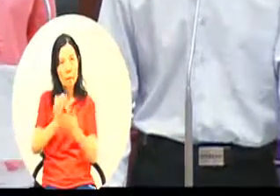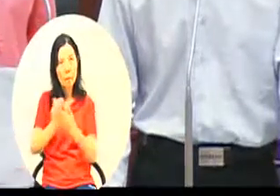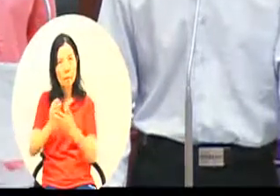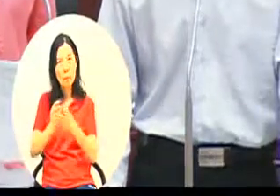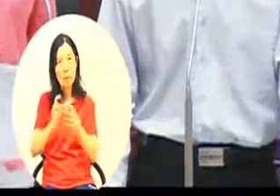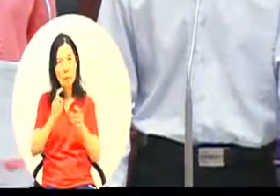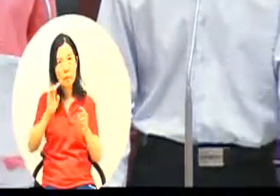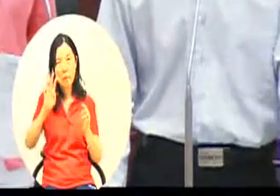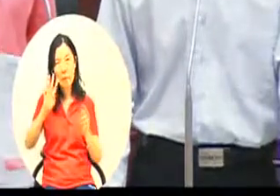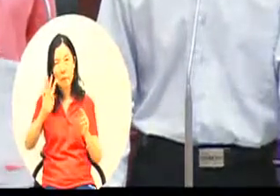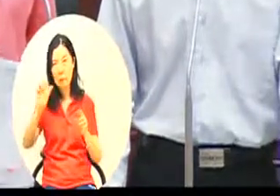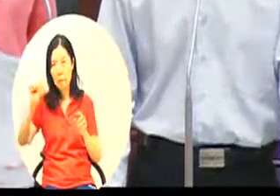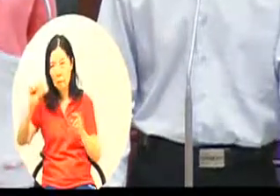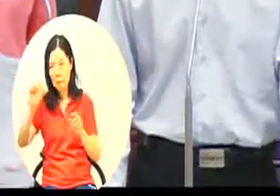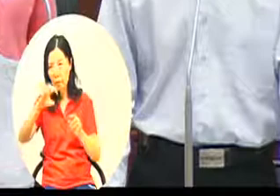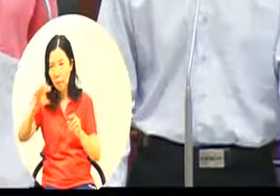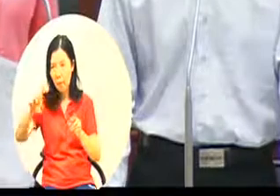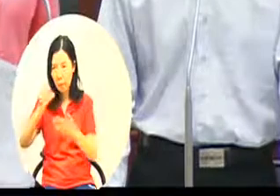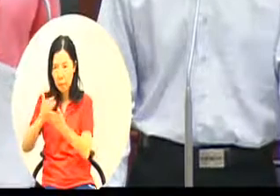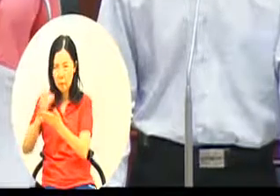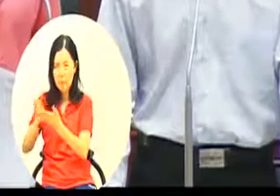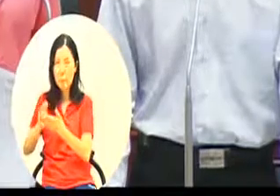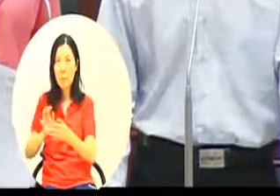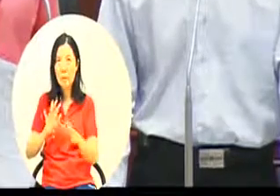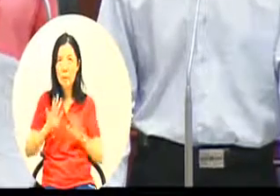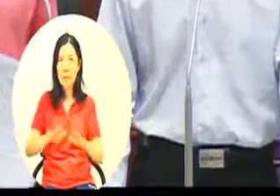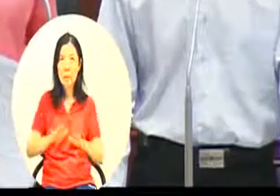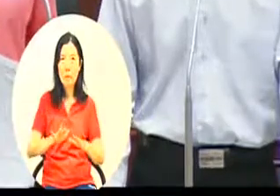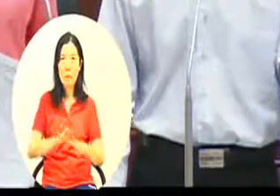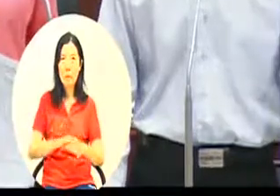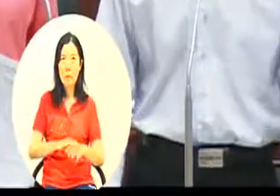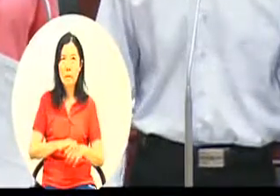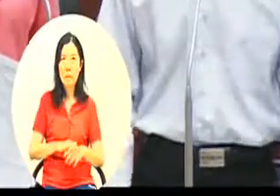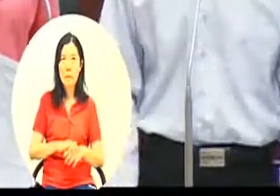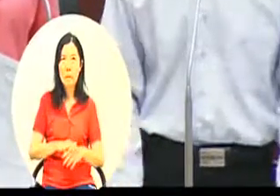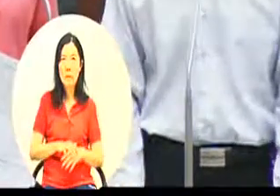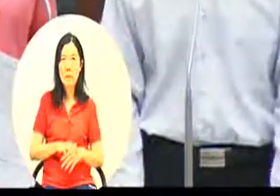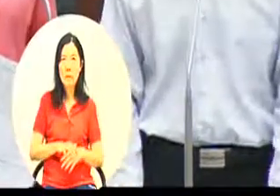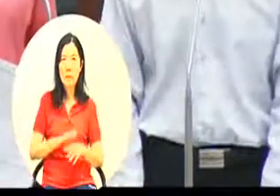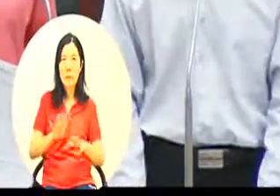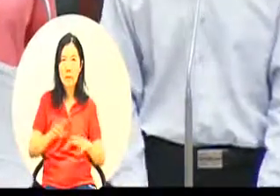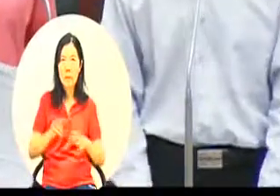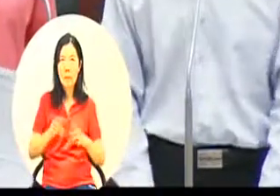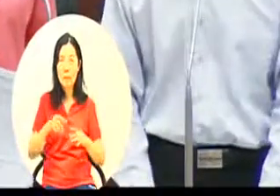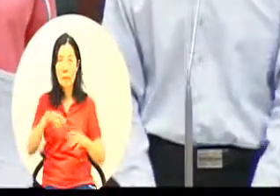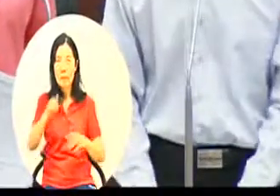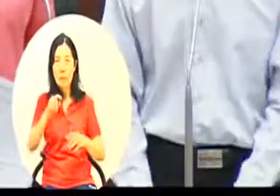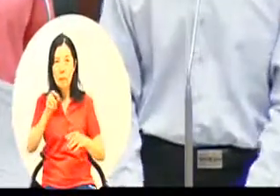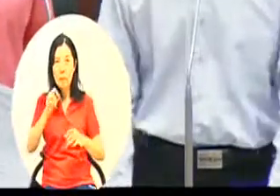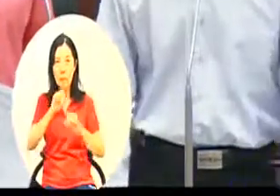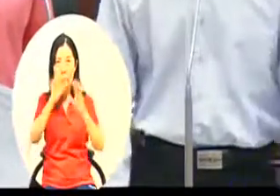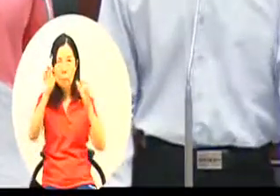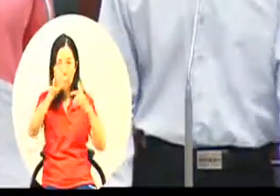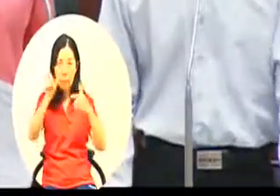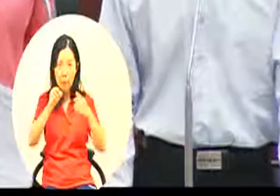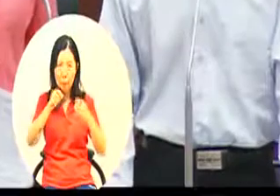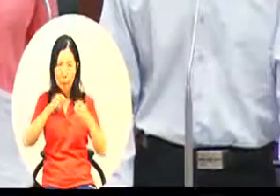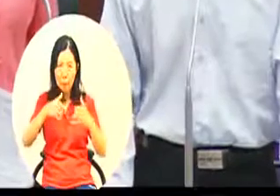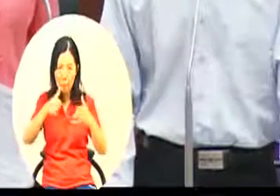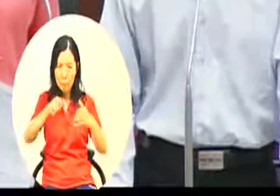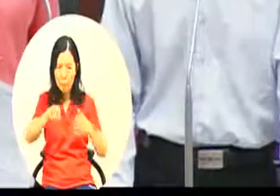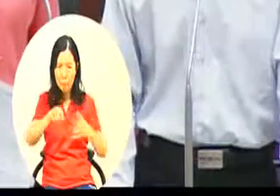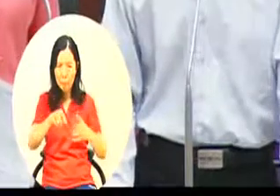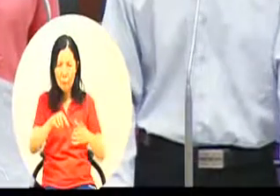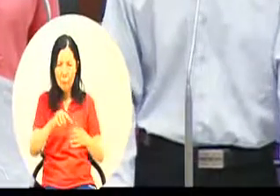了四五处了啦。目前的情 形是这样。四五处，我每次经过光明路那一处就非常的明